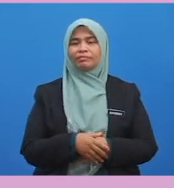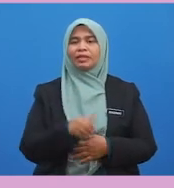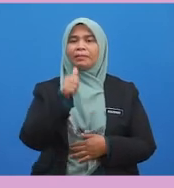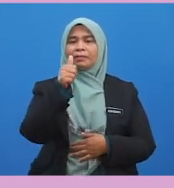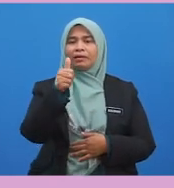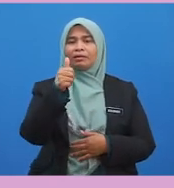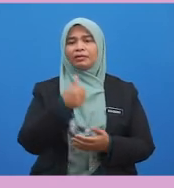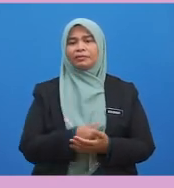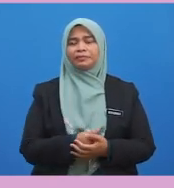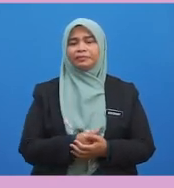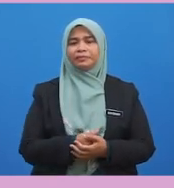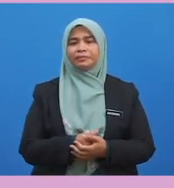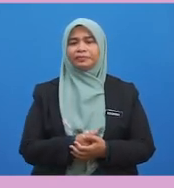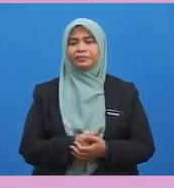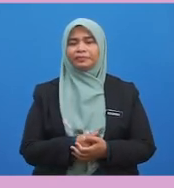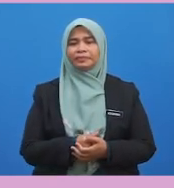Bagus.